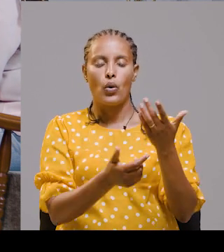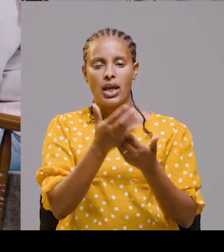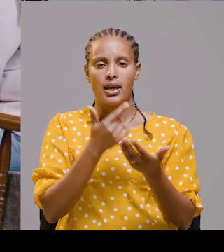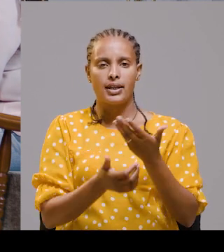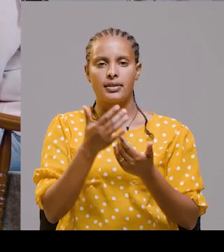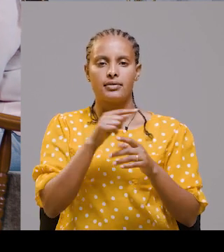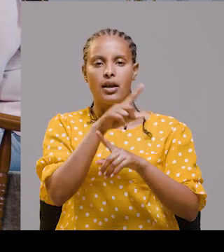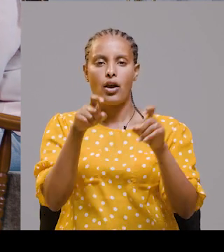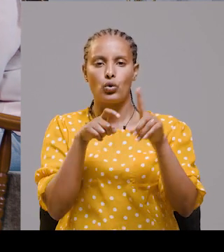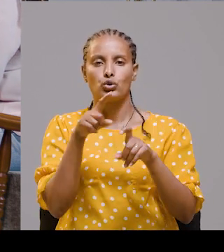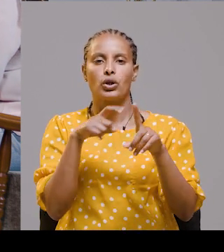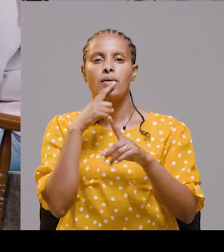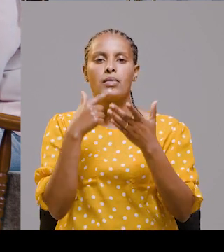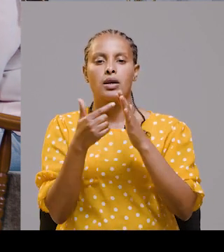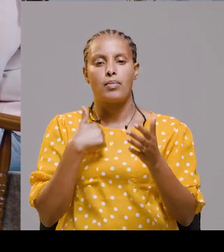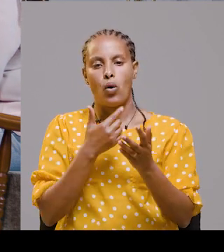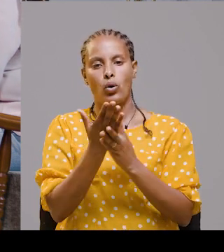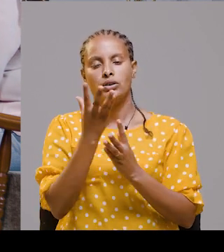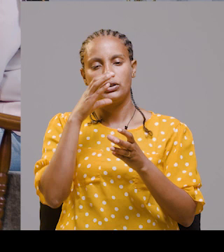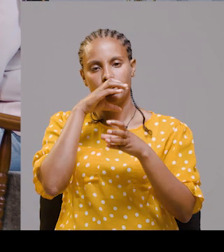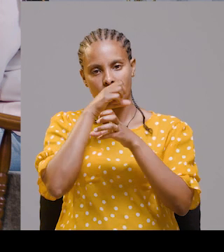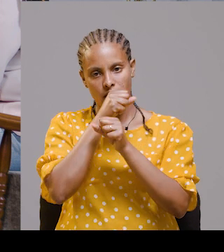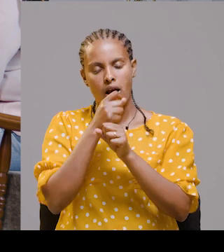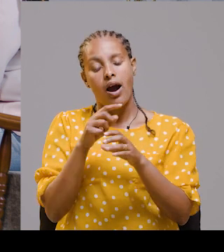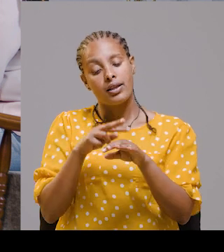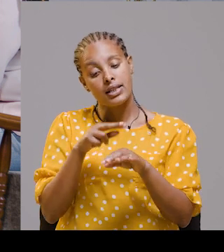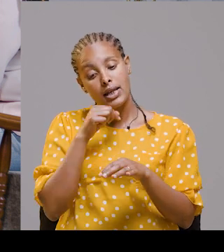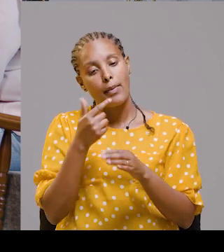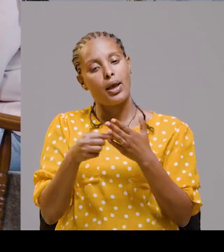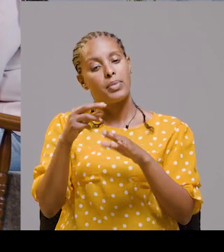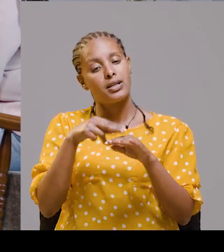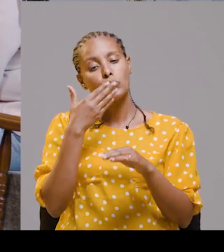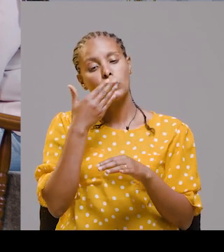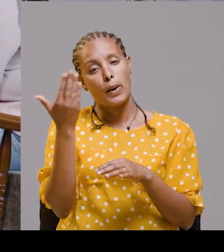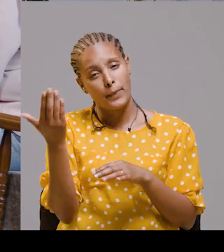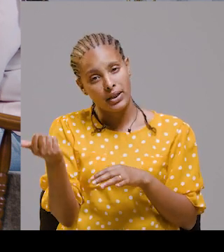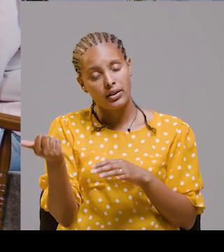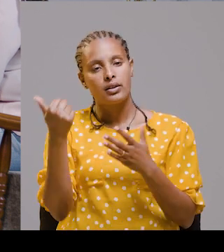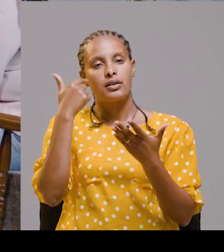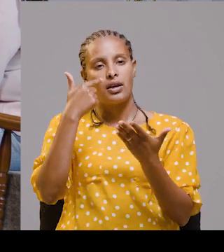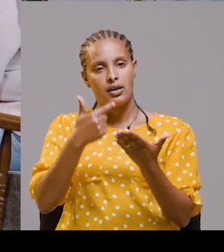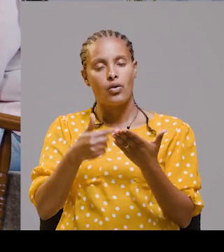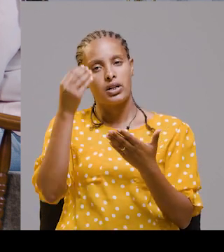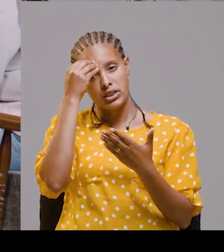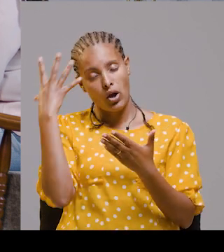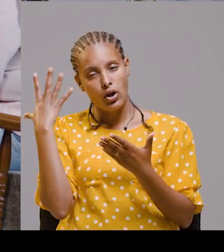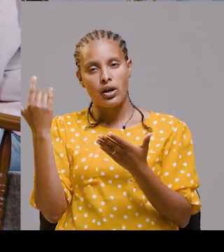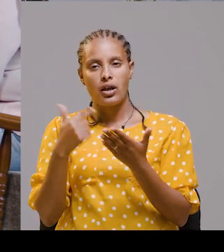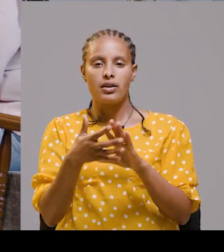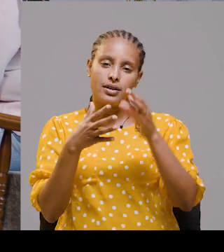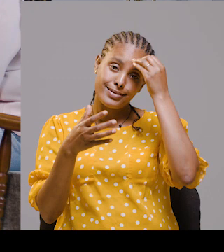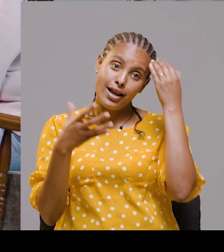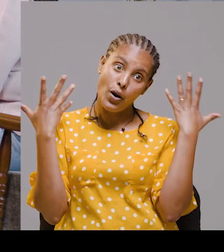የውይይት ጥያቄዎችን በኔ በኩል ጨርሻለሁ ነገር ግን አልተነሳም ይሄ ቢነሳ ጥሩ ነበር ይሄኛውን ረስተሽዋል ይሄኛውን